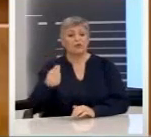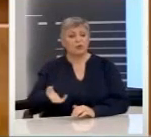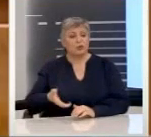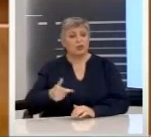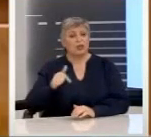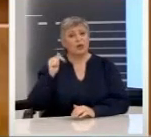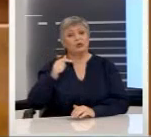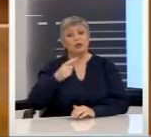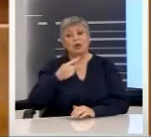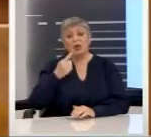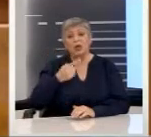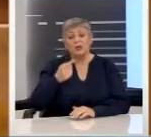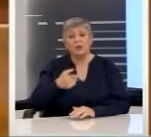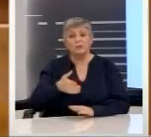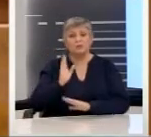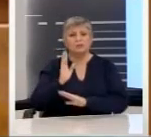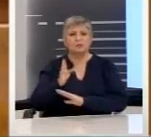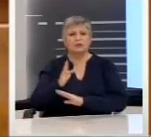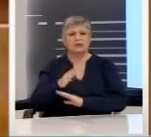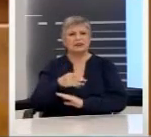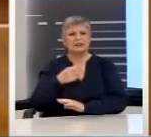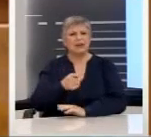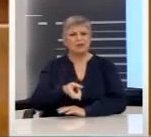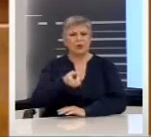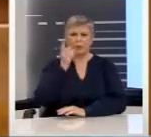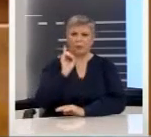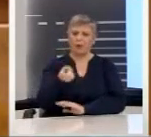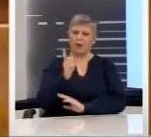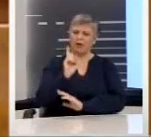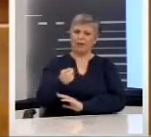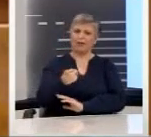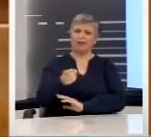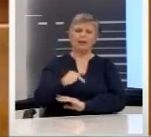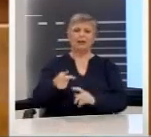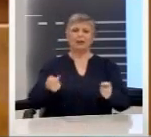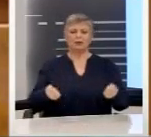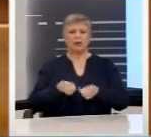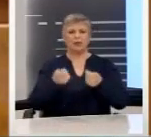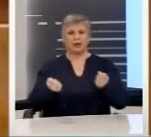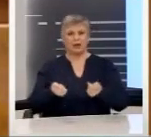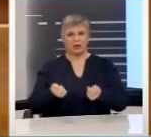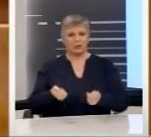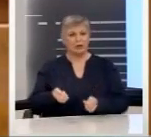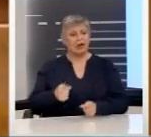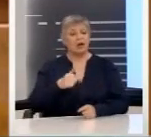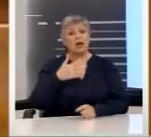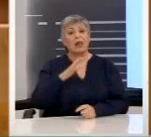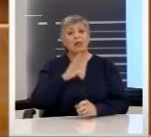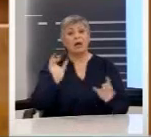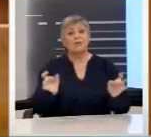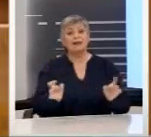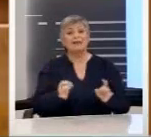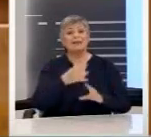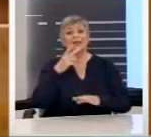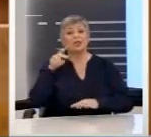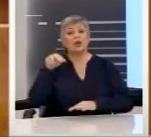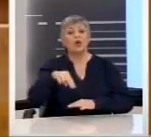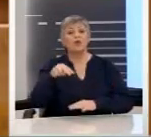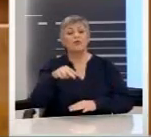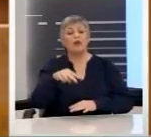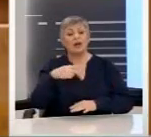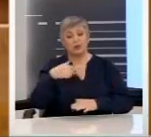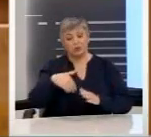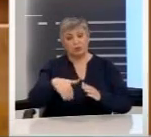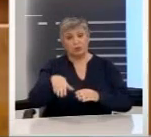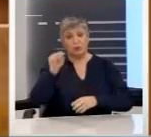ΣΥΡΙΖΑ. Απειλή ευθεία. Δηλαδή, τι θα πει, ότι αν ο κ. Λοβέρδο στη νέα κυβέρνηση ήταν υπουργό, το πρώτο που θα κάνει θα στήσει